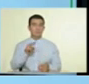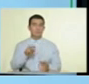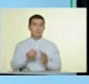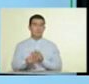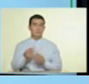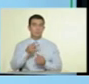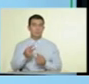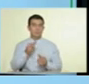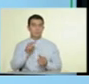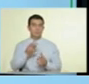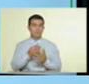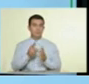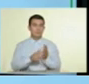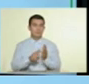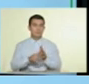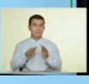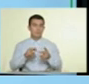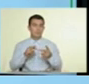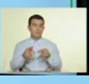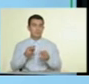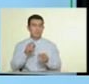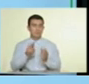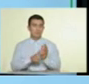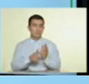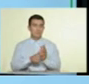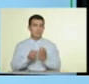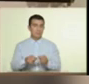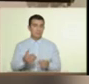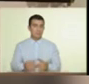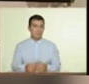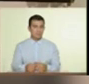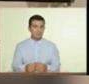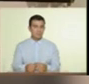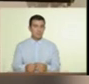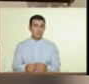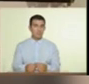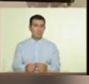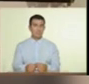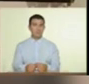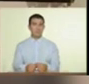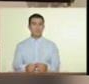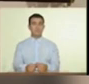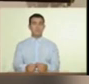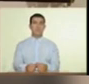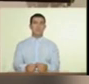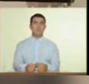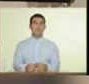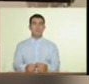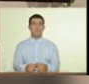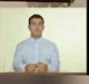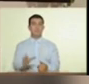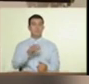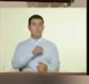7 ga teng ekanligi ma'lum bo'ladi. Xo'sh, tushunarli bo'ldimi? Endi keyingisini